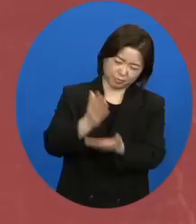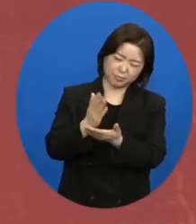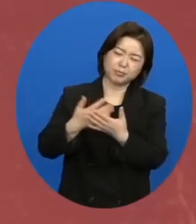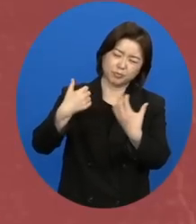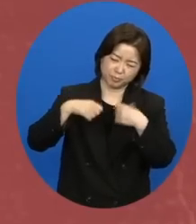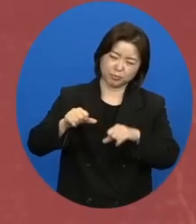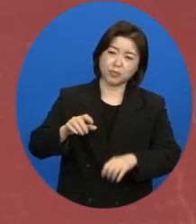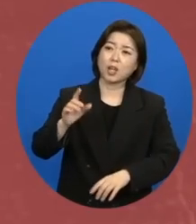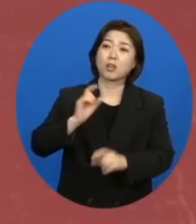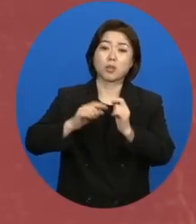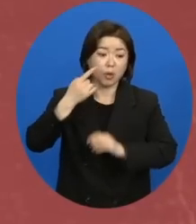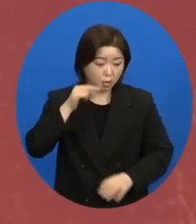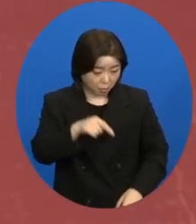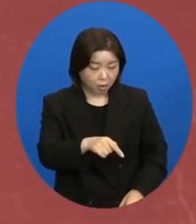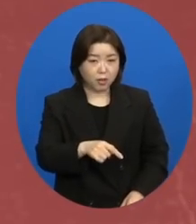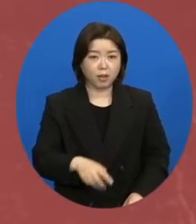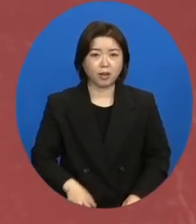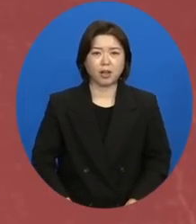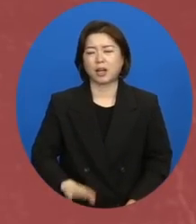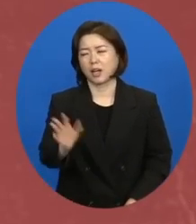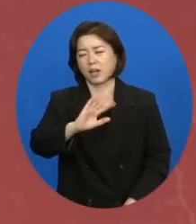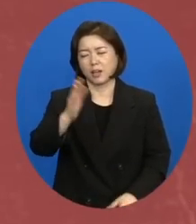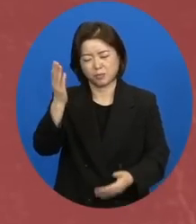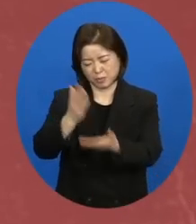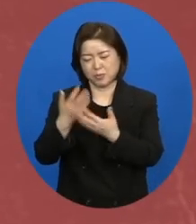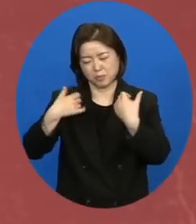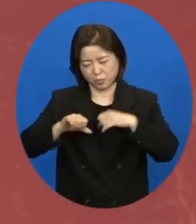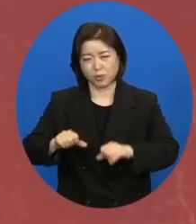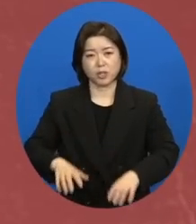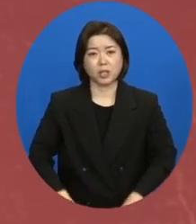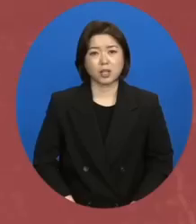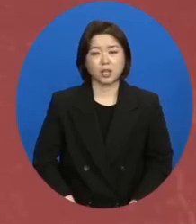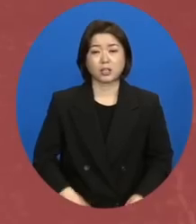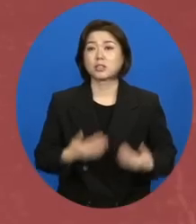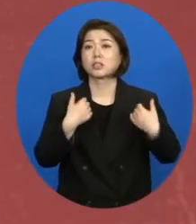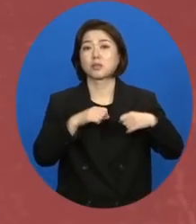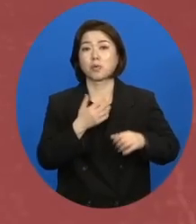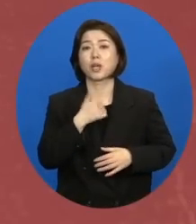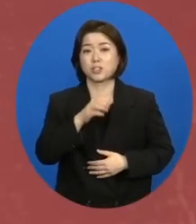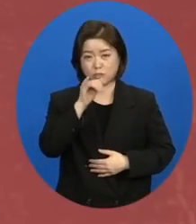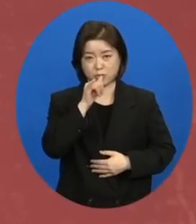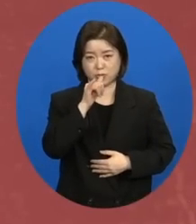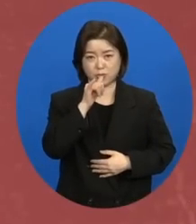아, 좀 더 파봅시다. 아, 이제 그만해요. 그래서 그만뒀지.